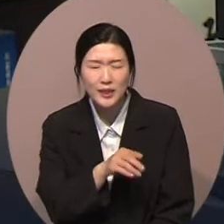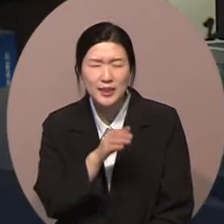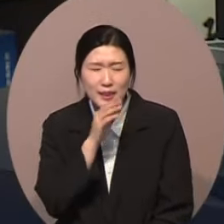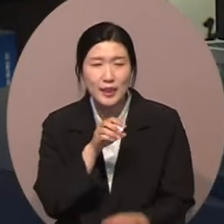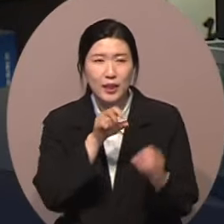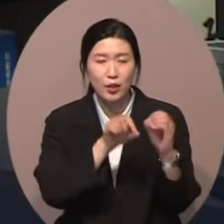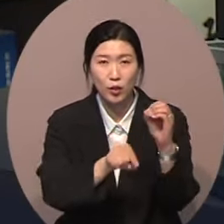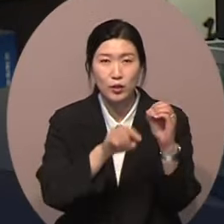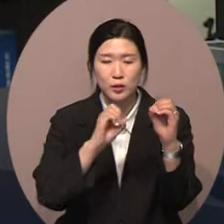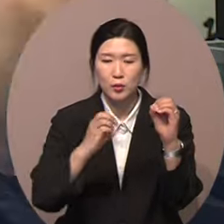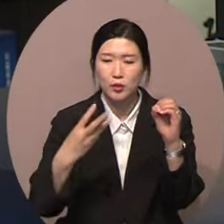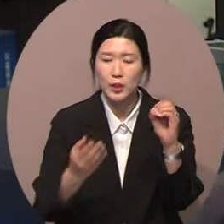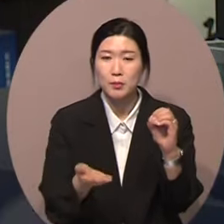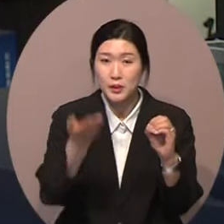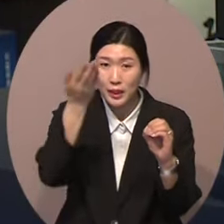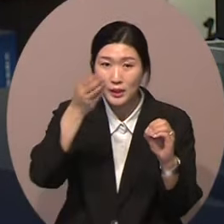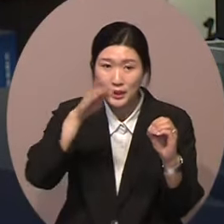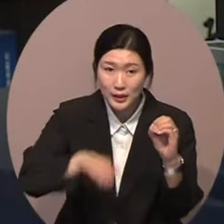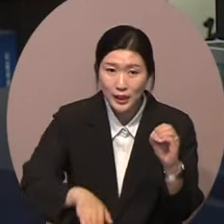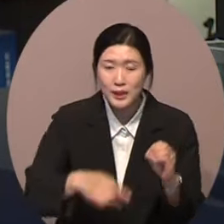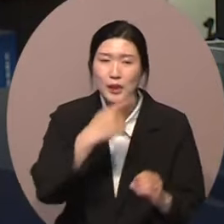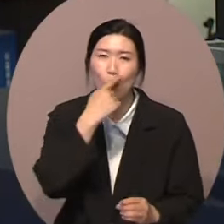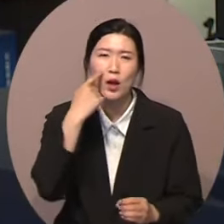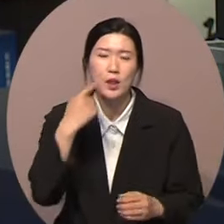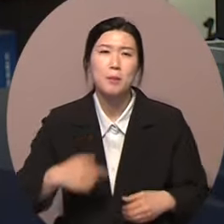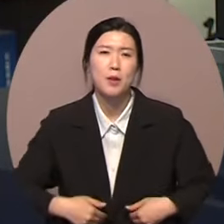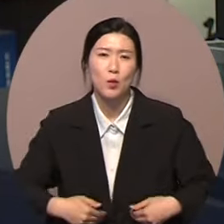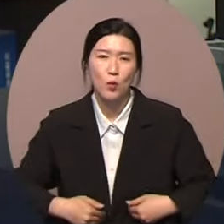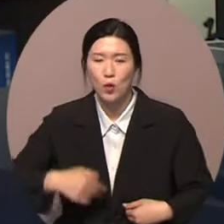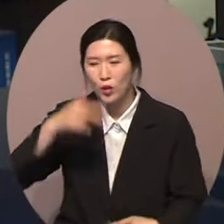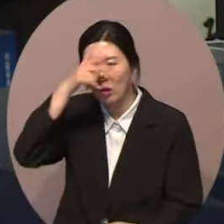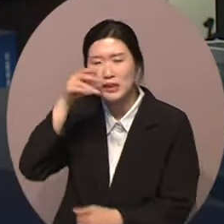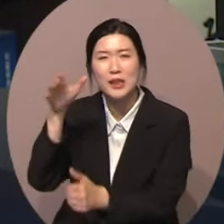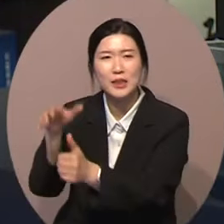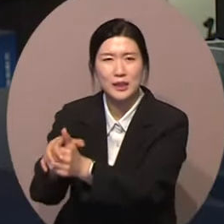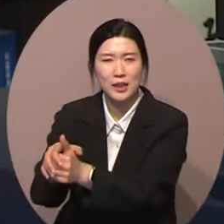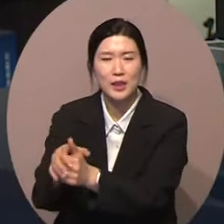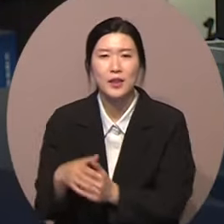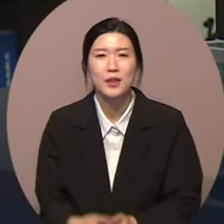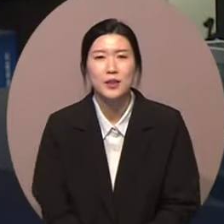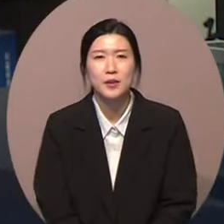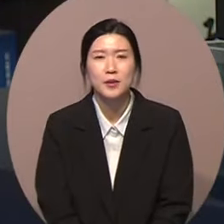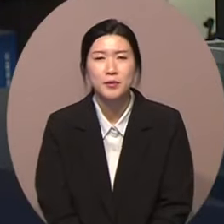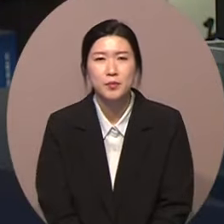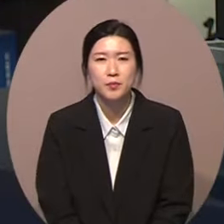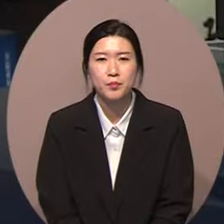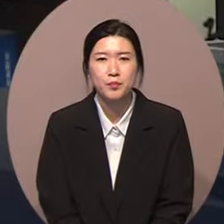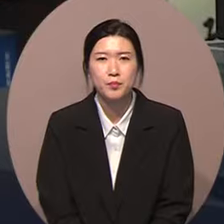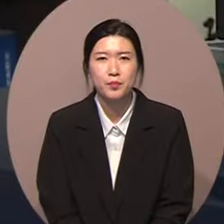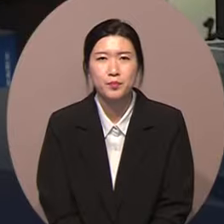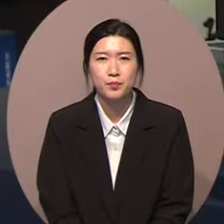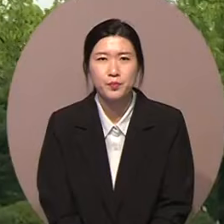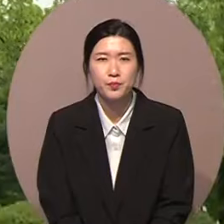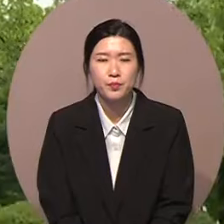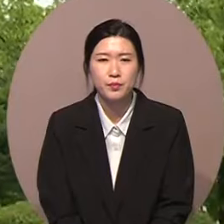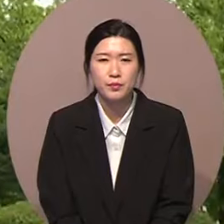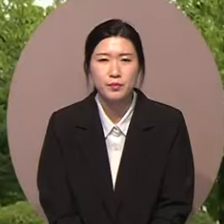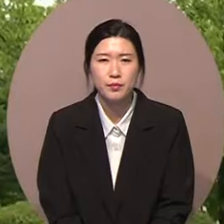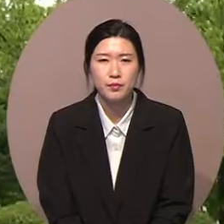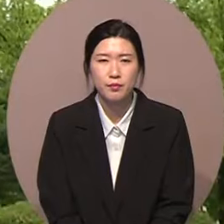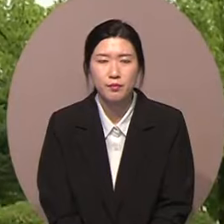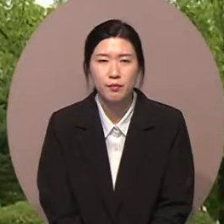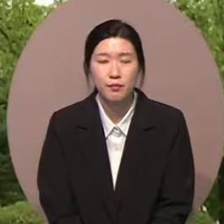이상이냐 또 그거를 수사에서 입증을 해야 되기 때문에 아마 수사에서도 굉장히 좀 곤혹스러운 사태가 상태가 아닌가 싶습니다